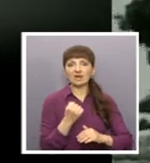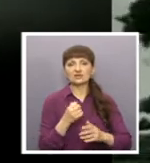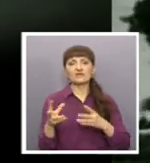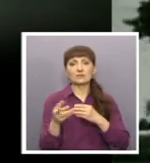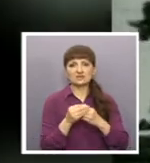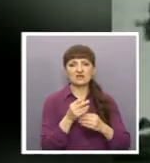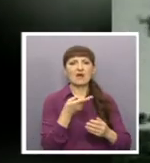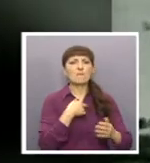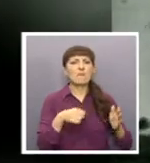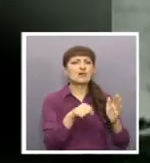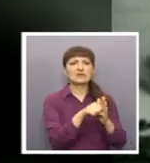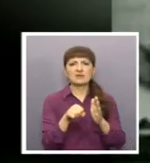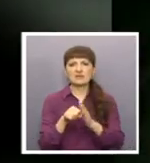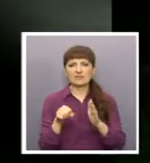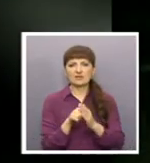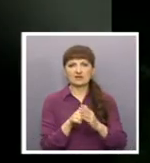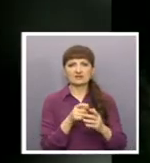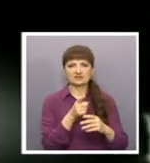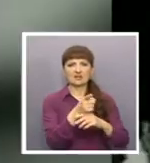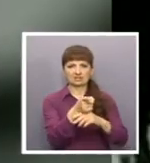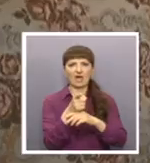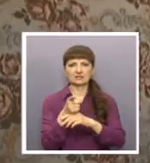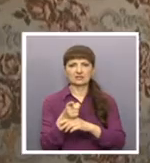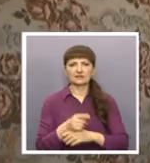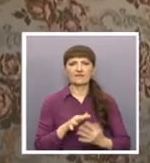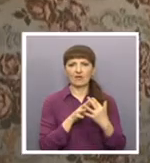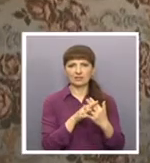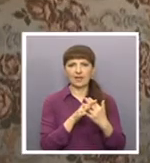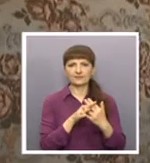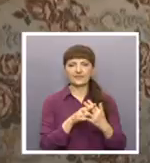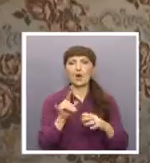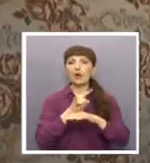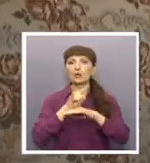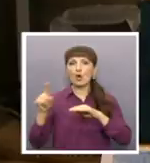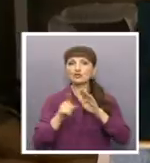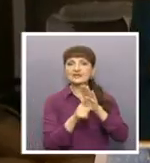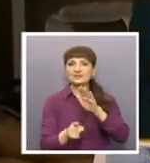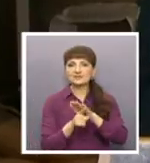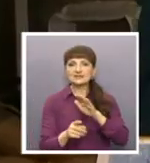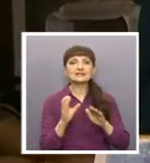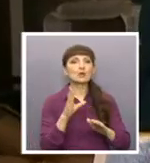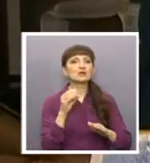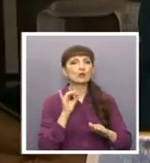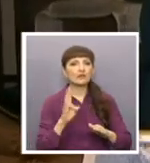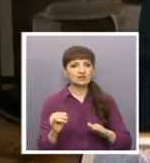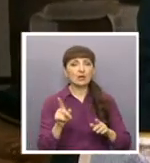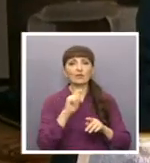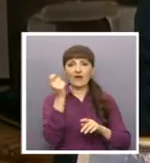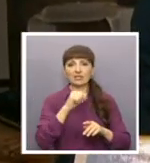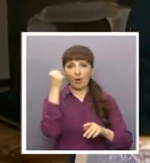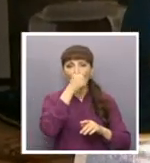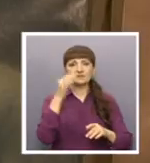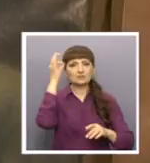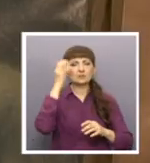соратники, погибли в лобовой атаке немецких танков. А у летчика-истребителя Семена Семеновича с военными годами связаны не